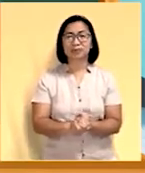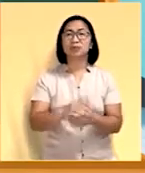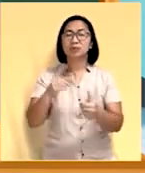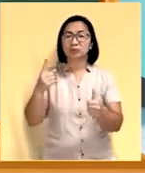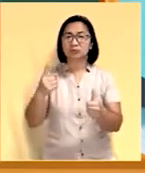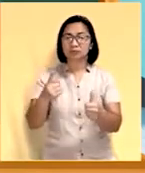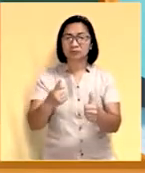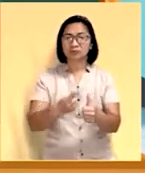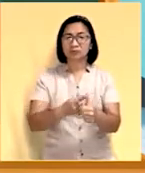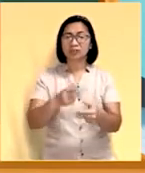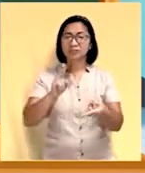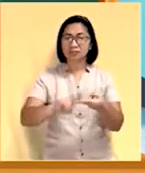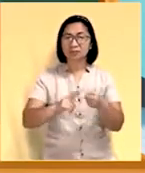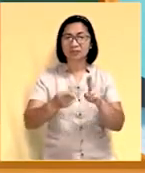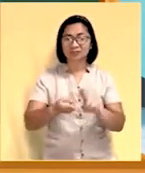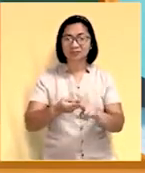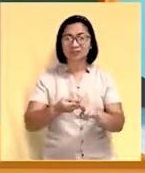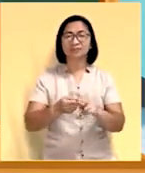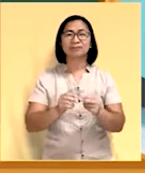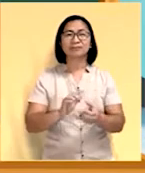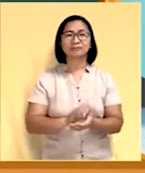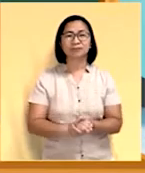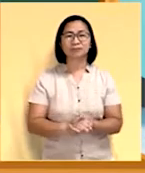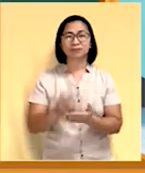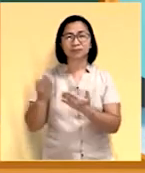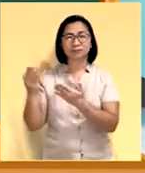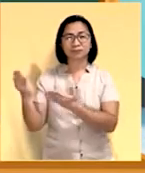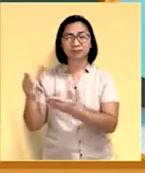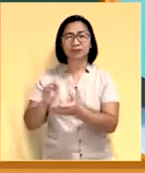Para sa unang bilang,